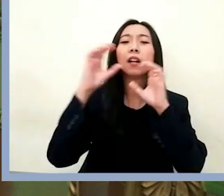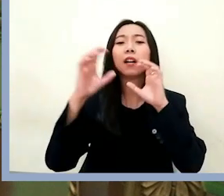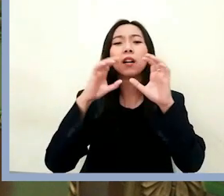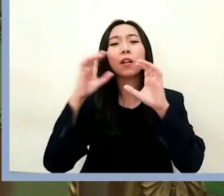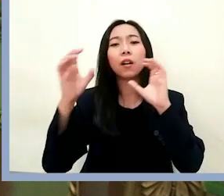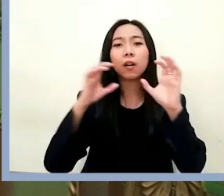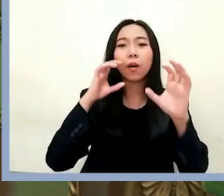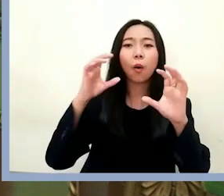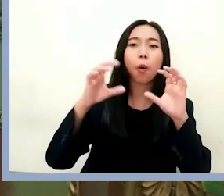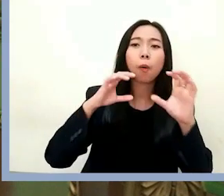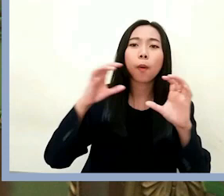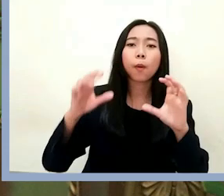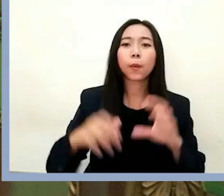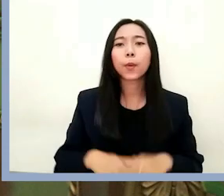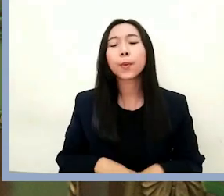mengeluh